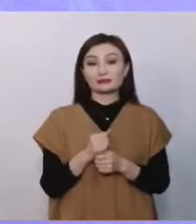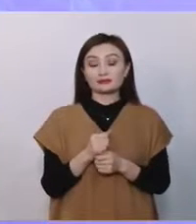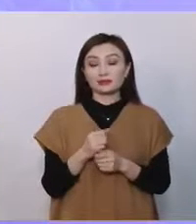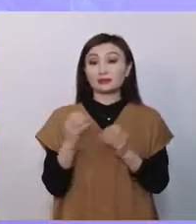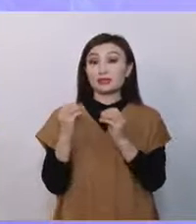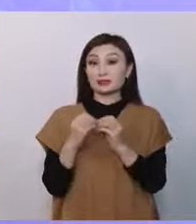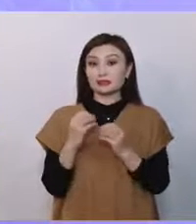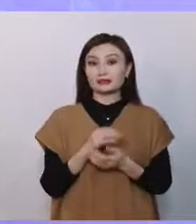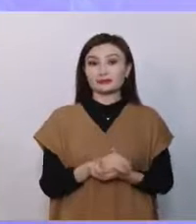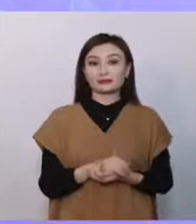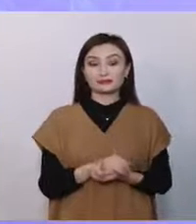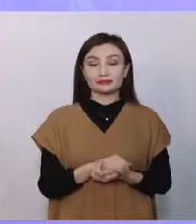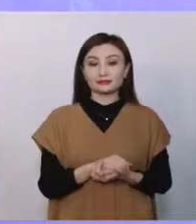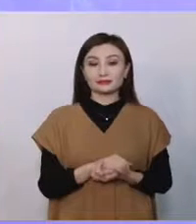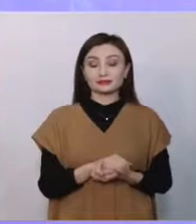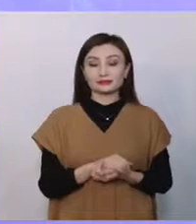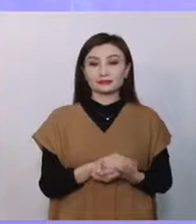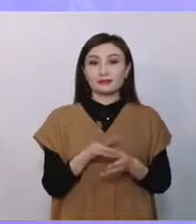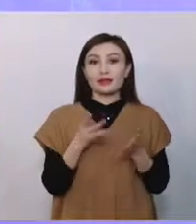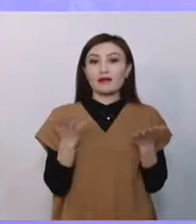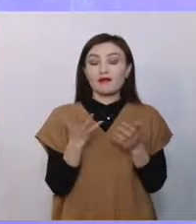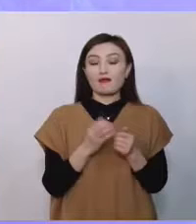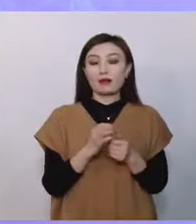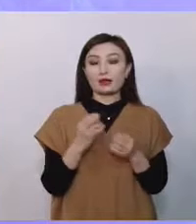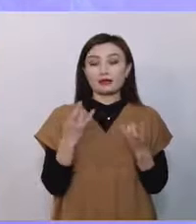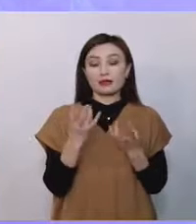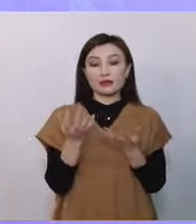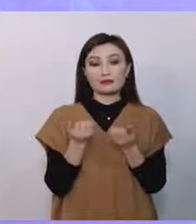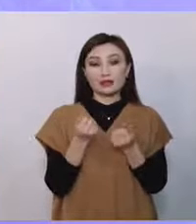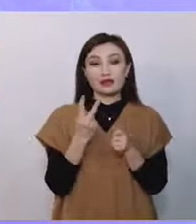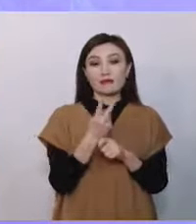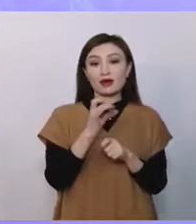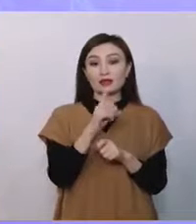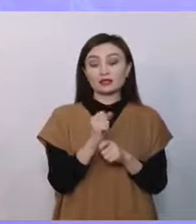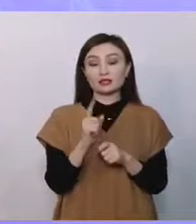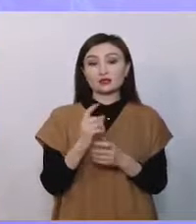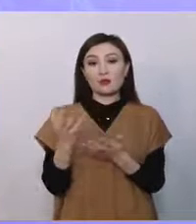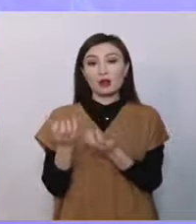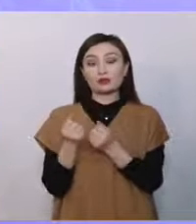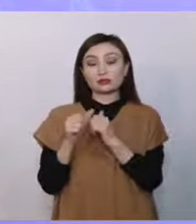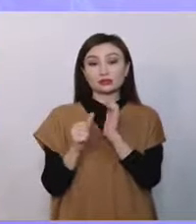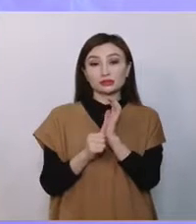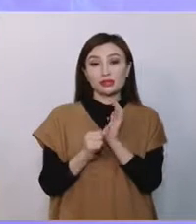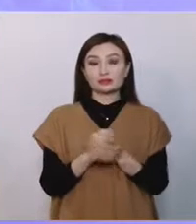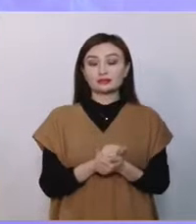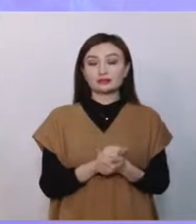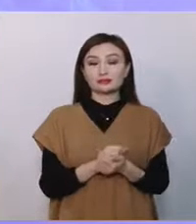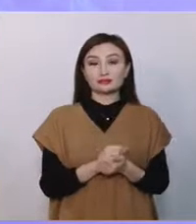510 какое слагаемое надо взять два раза чтобы получить 16